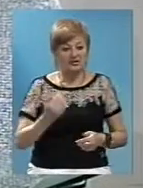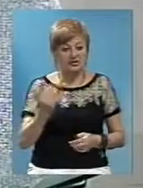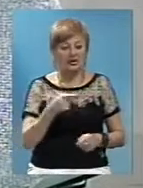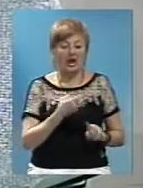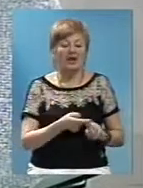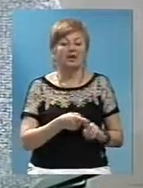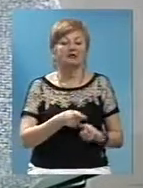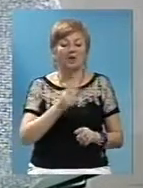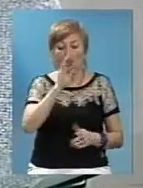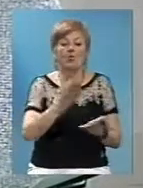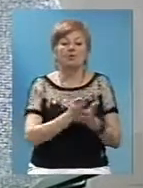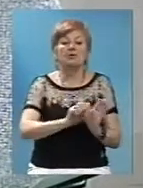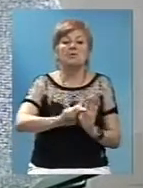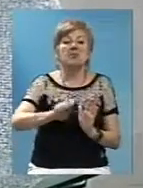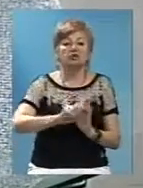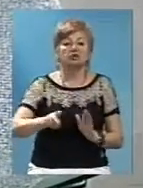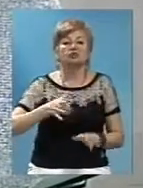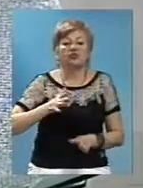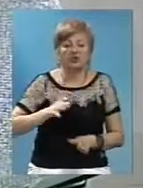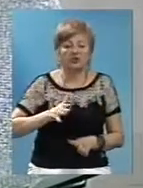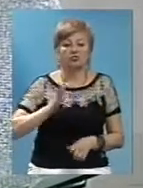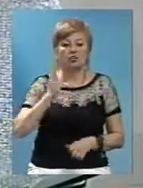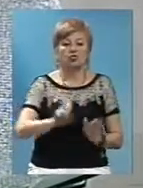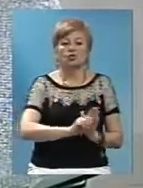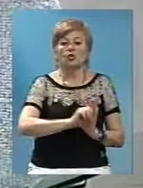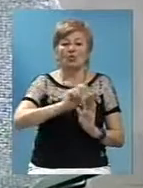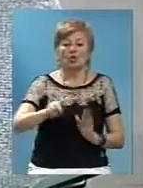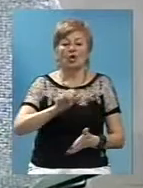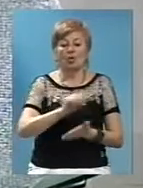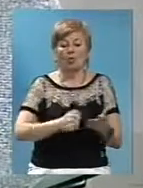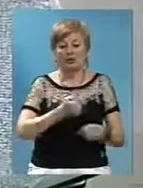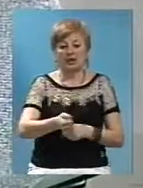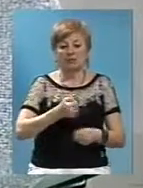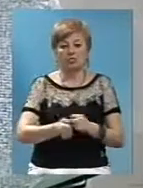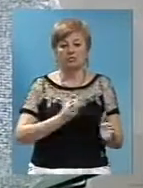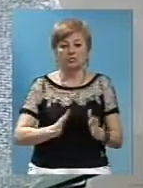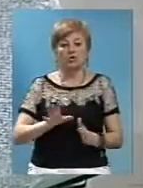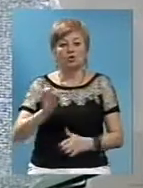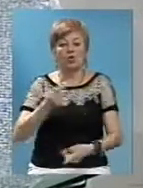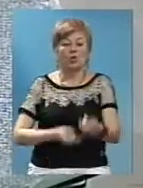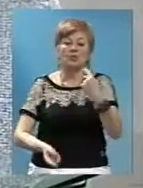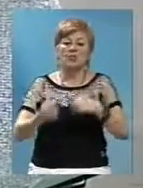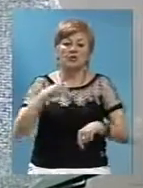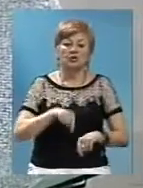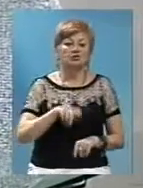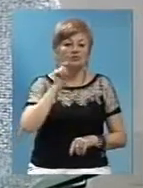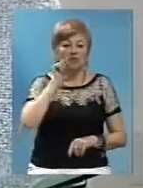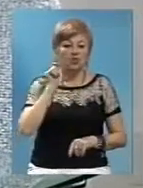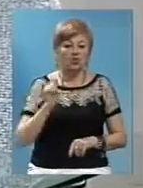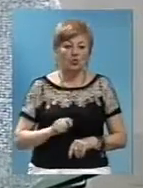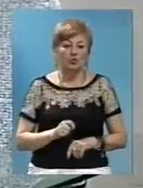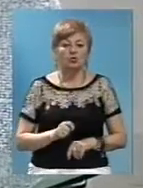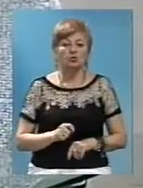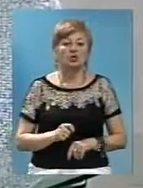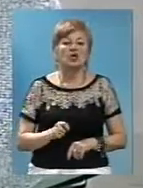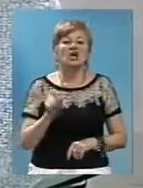біженці, його батьки змушені були тікати від репресивної системи. Він повернувся в Україну якраз